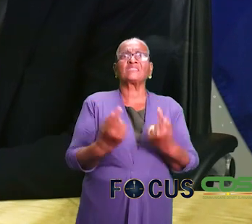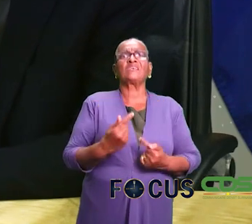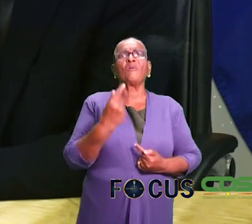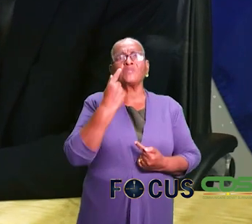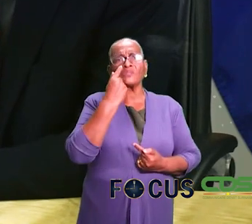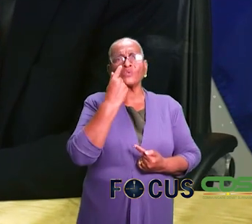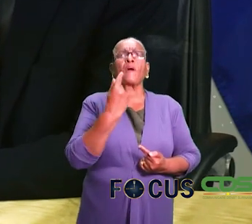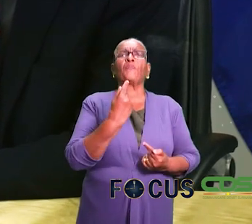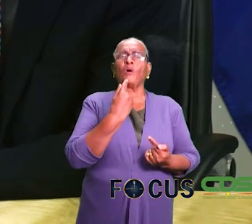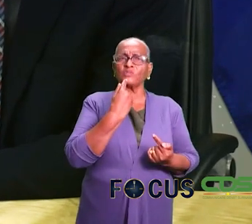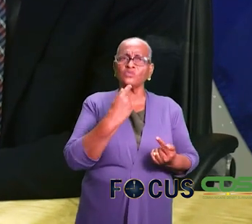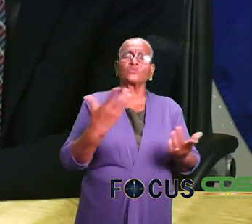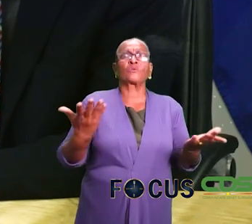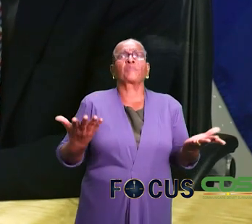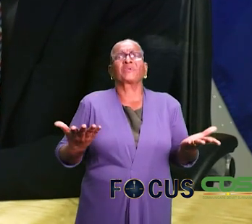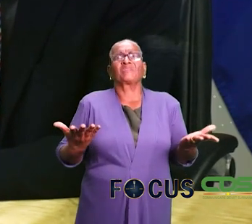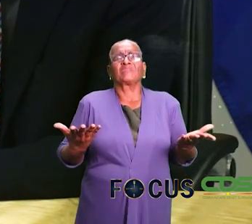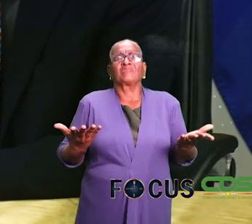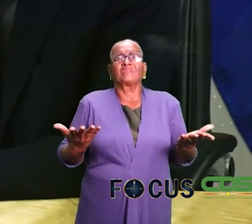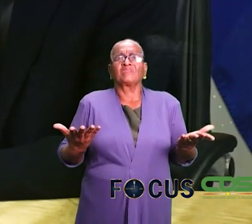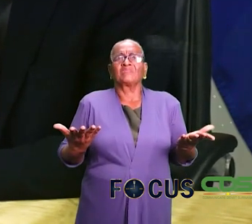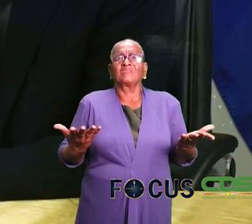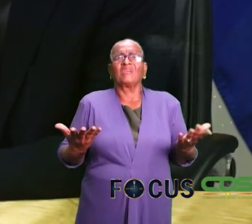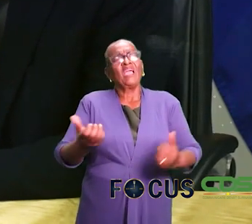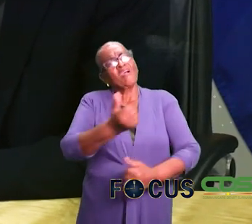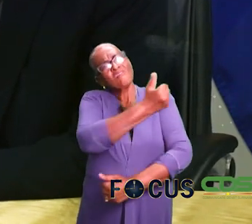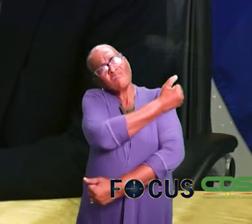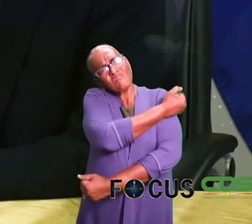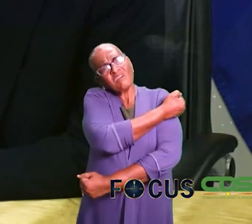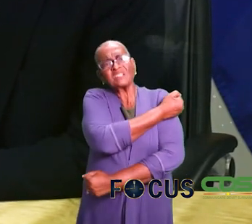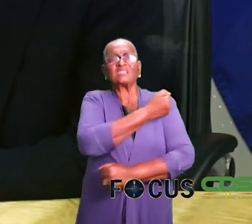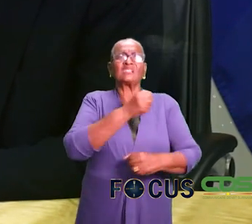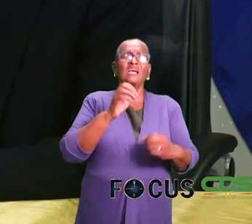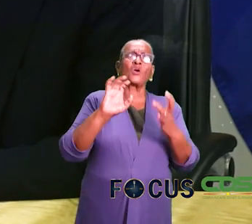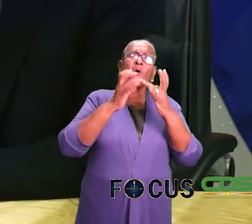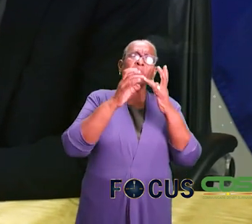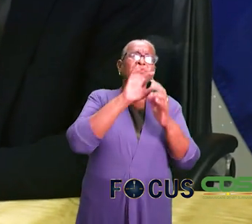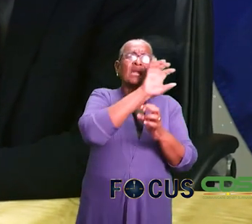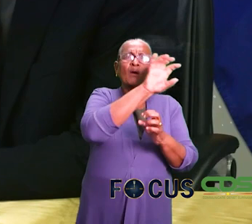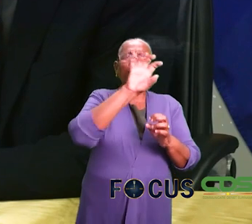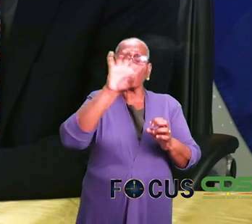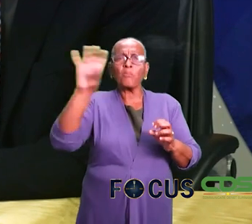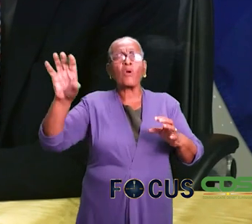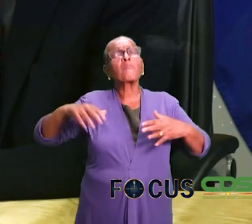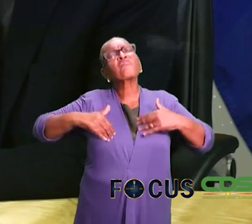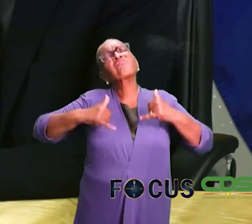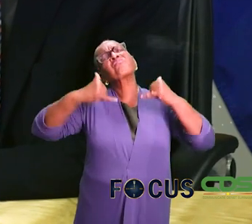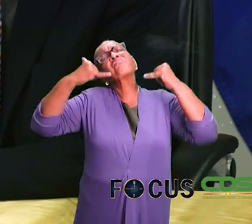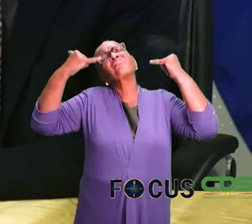alle schema's van swabben en vaccinatieposten worden bekendgemaakt. Dus